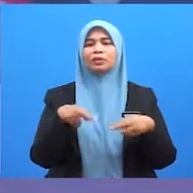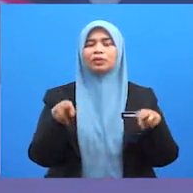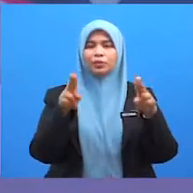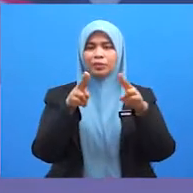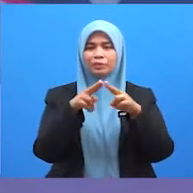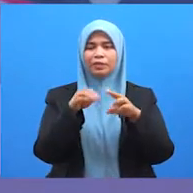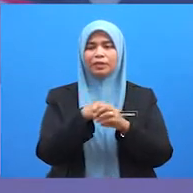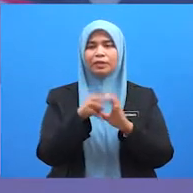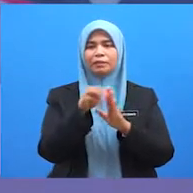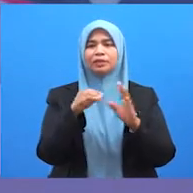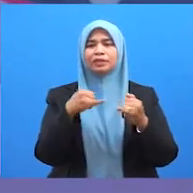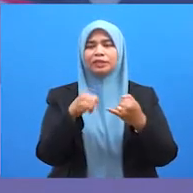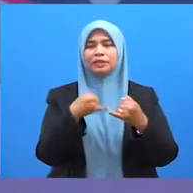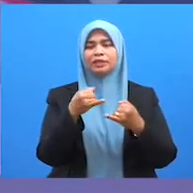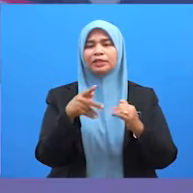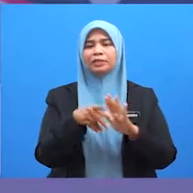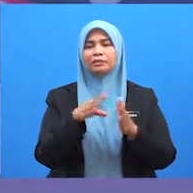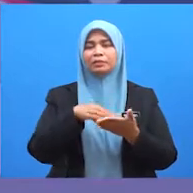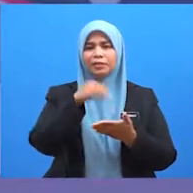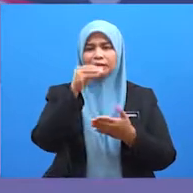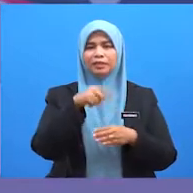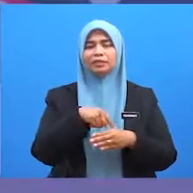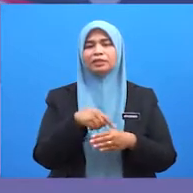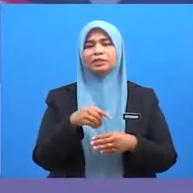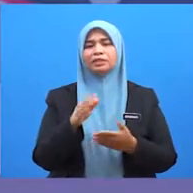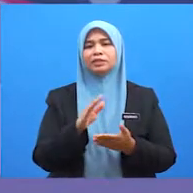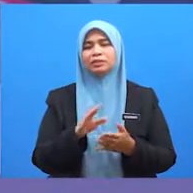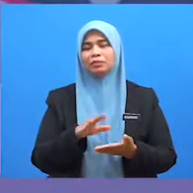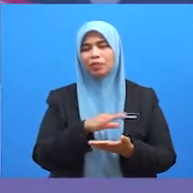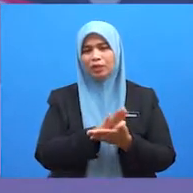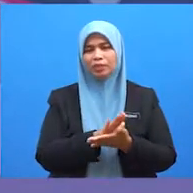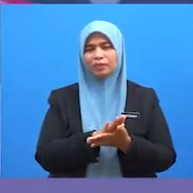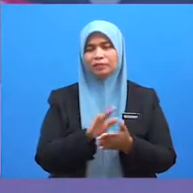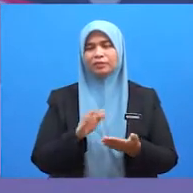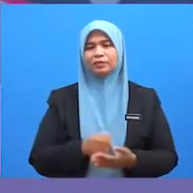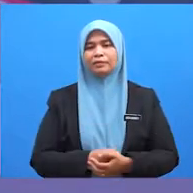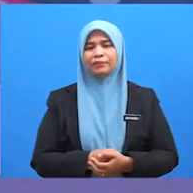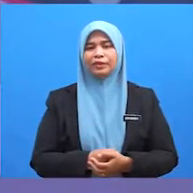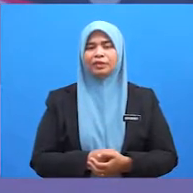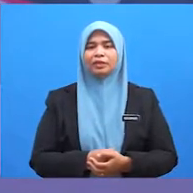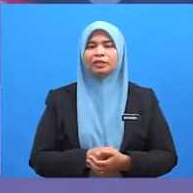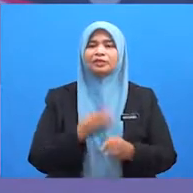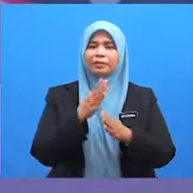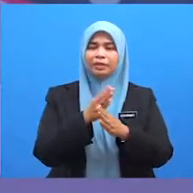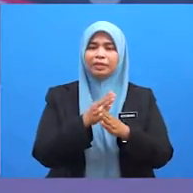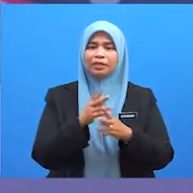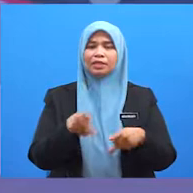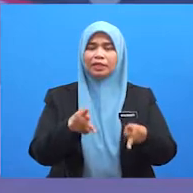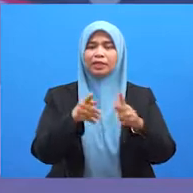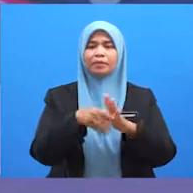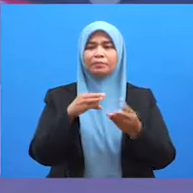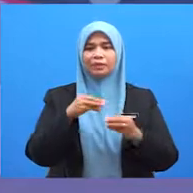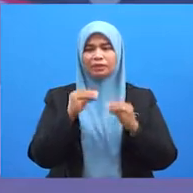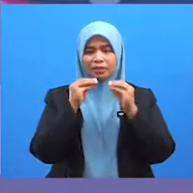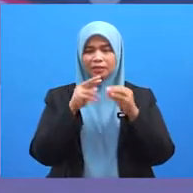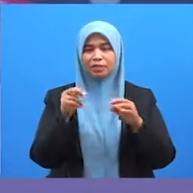menjayakan pembelajaran di sesebuah institusi. Sebenarnya, kaedah pengajaran bermaksud